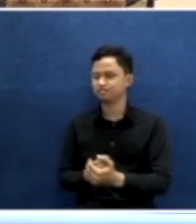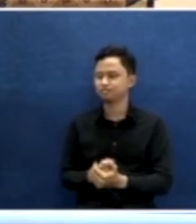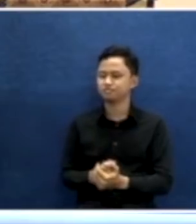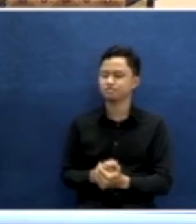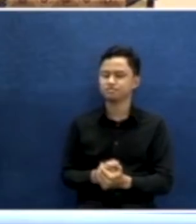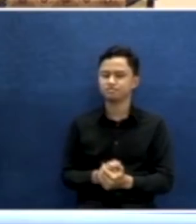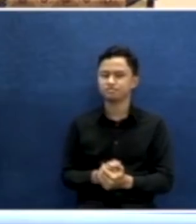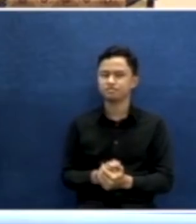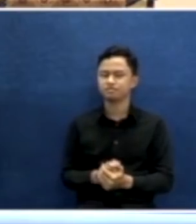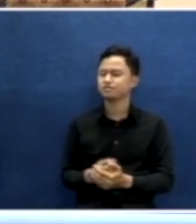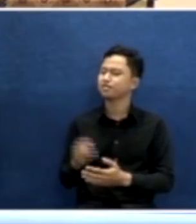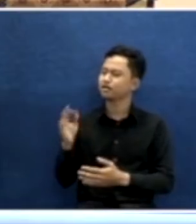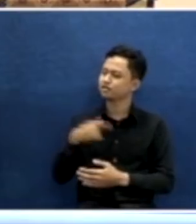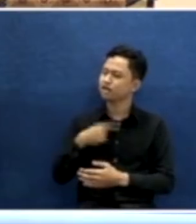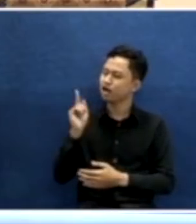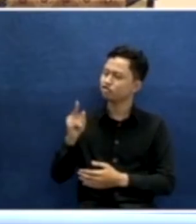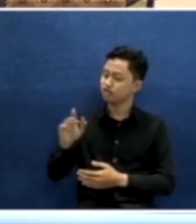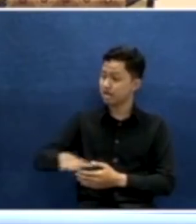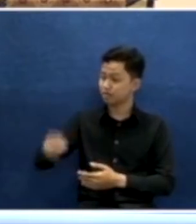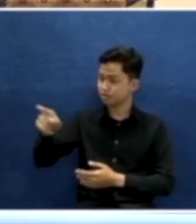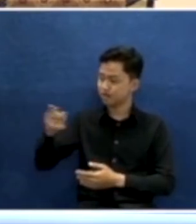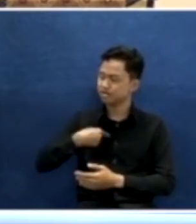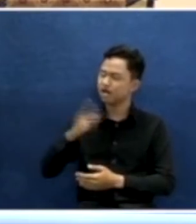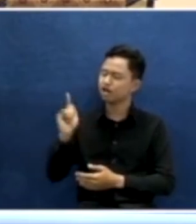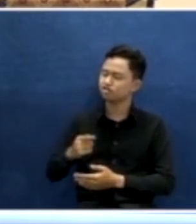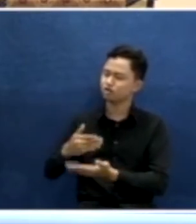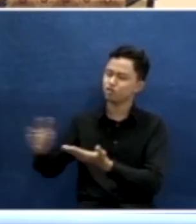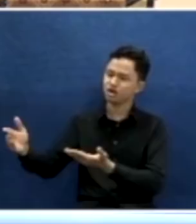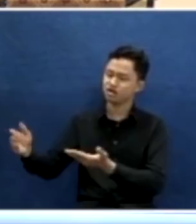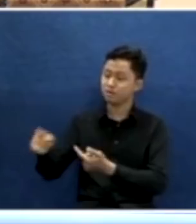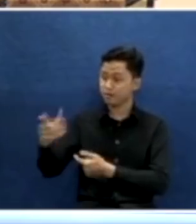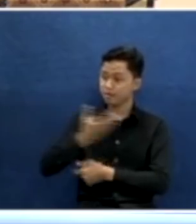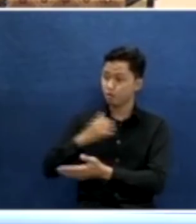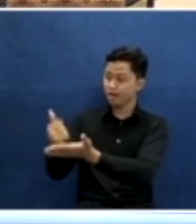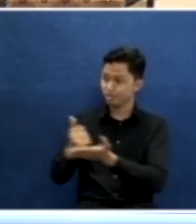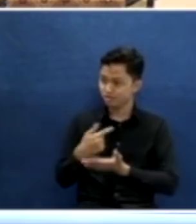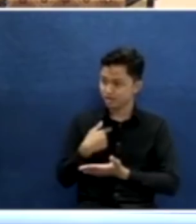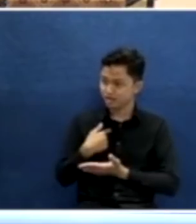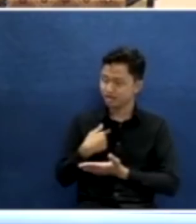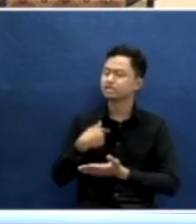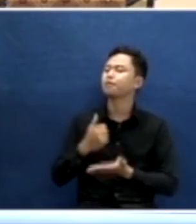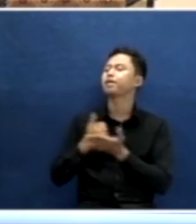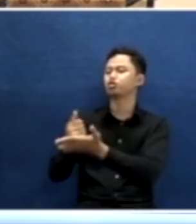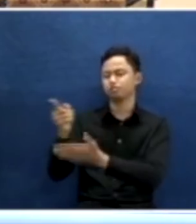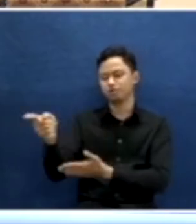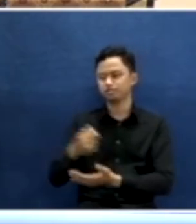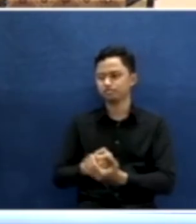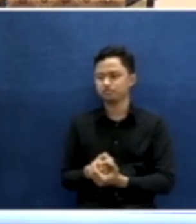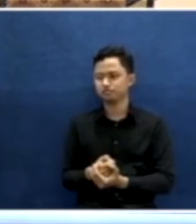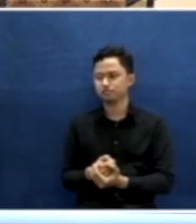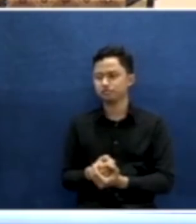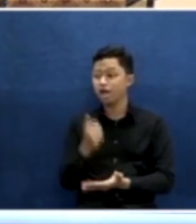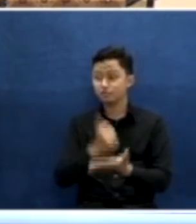Saya ini harus mengeluarkan anak bapak tapi kalau bapak membantu saya saya akan bantu bapak Hai ternyata bapak